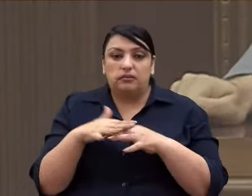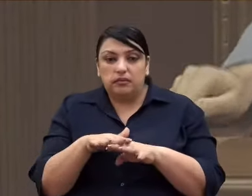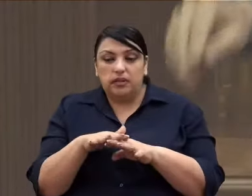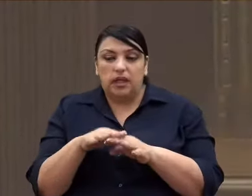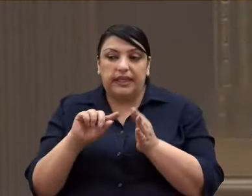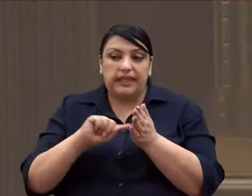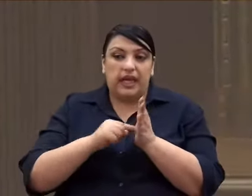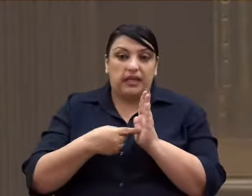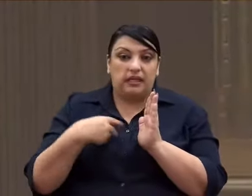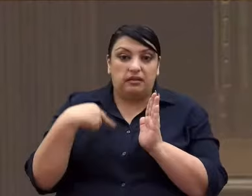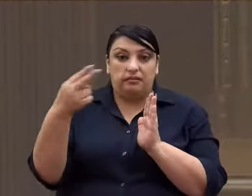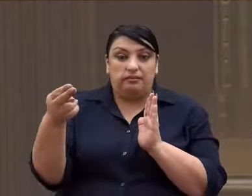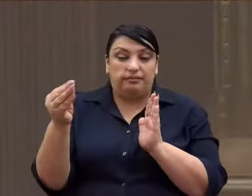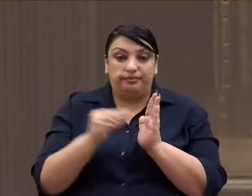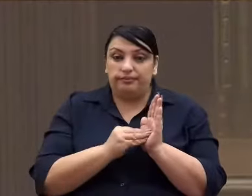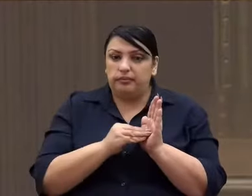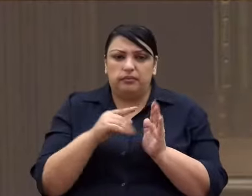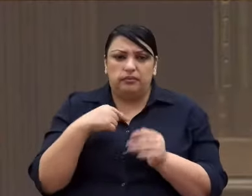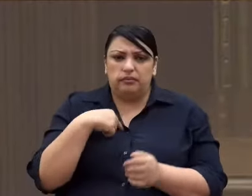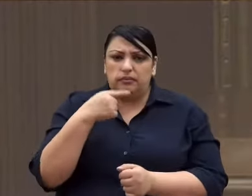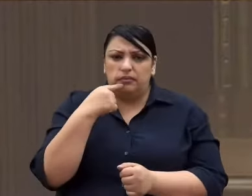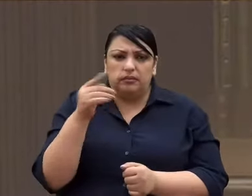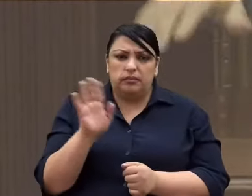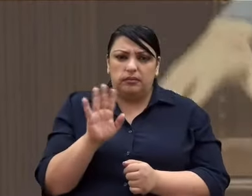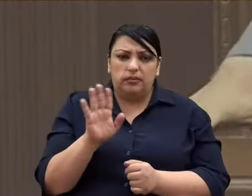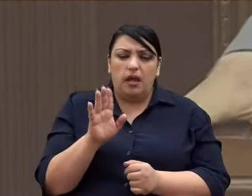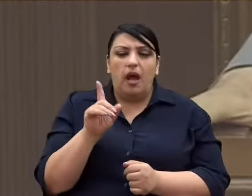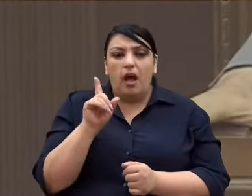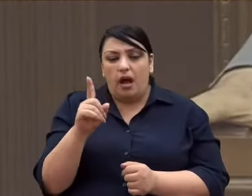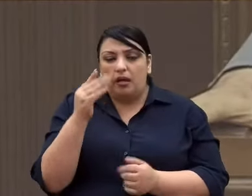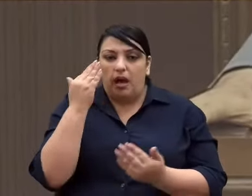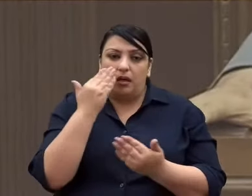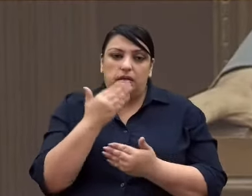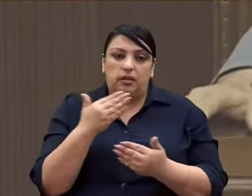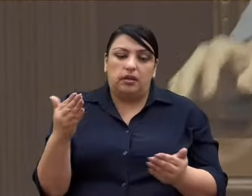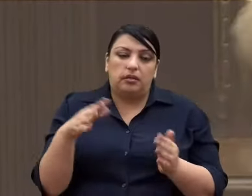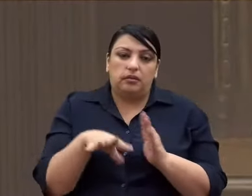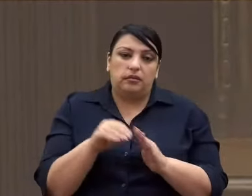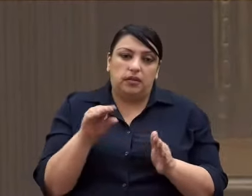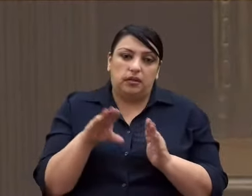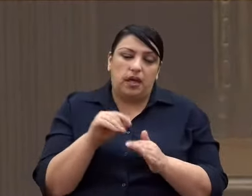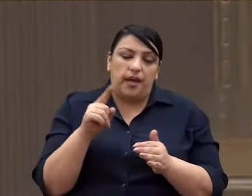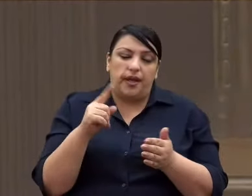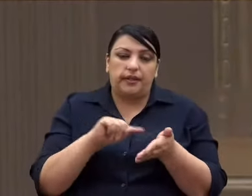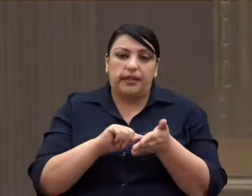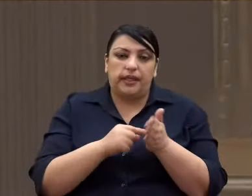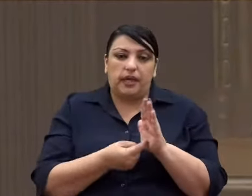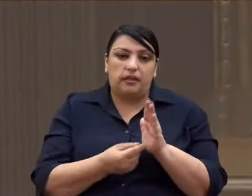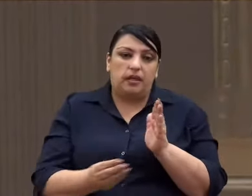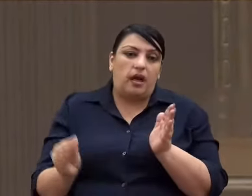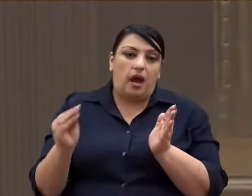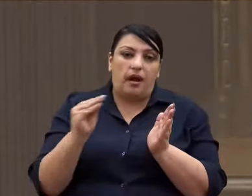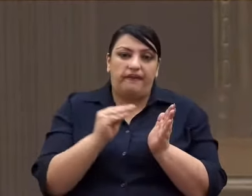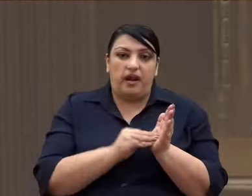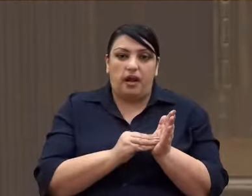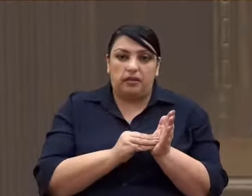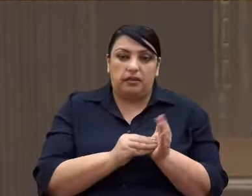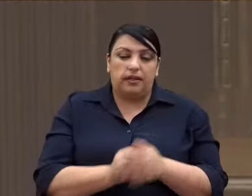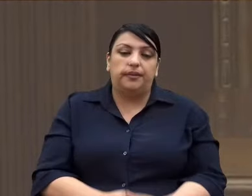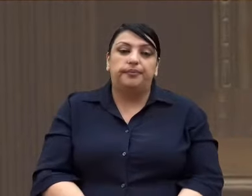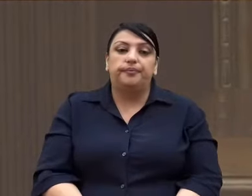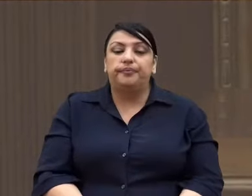ներառենք, այլ հանրաքվեի արդյունքով այդ կետը կարողանանք այնտեղ ուրեմն